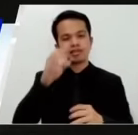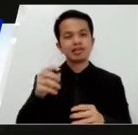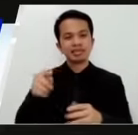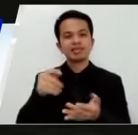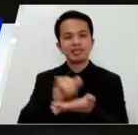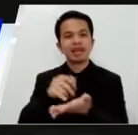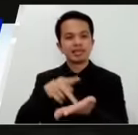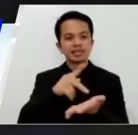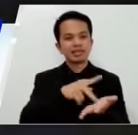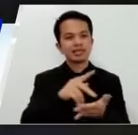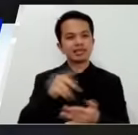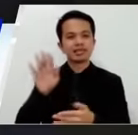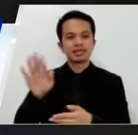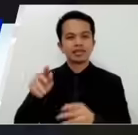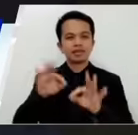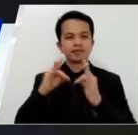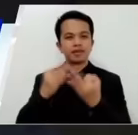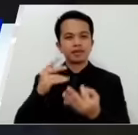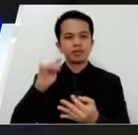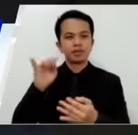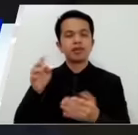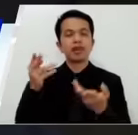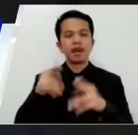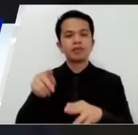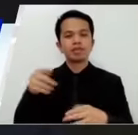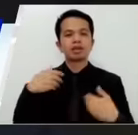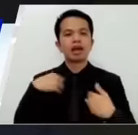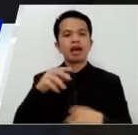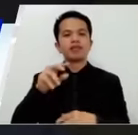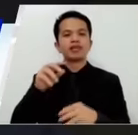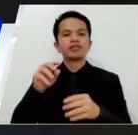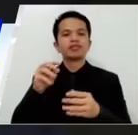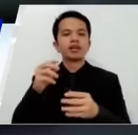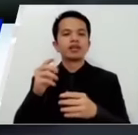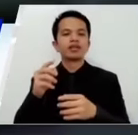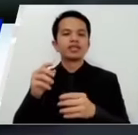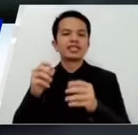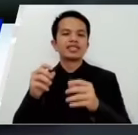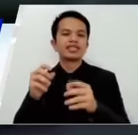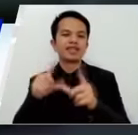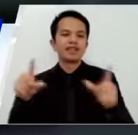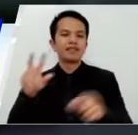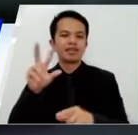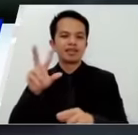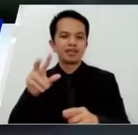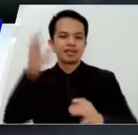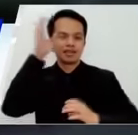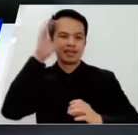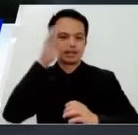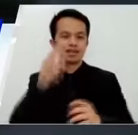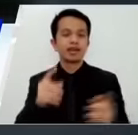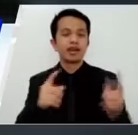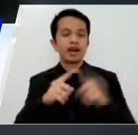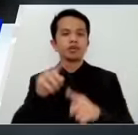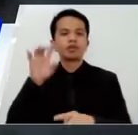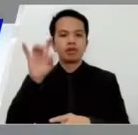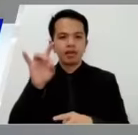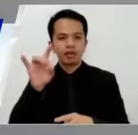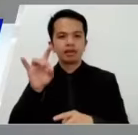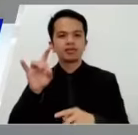Barbie para sa inang na-diagnose ng stage 3 breast cancer noong 2022. Nakawalong session na sila ng